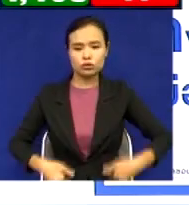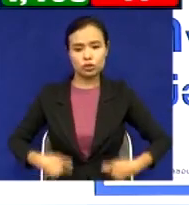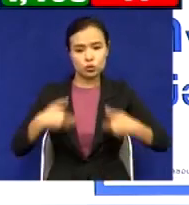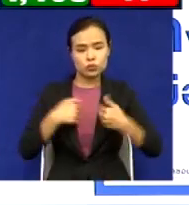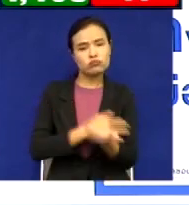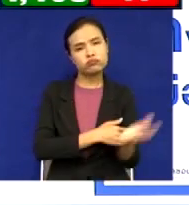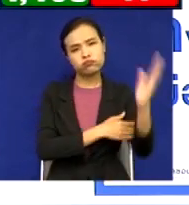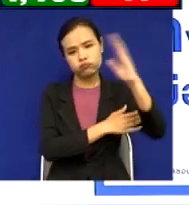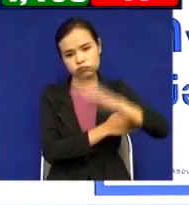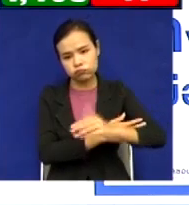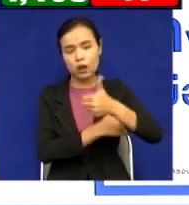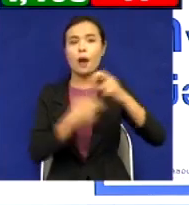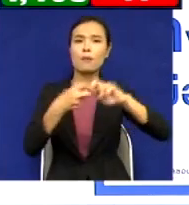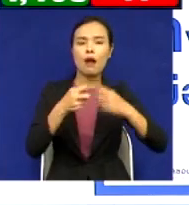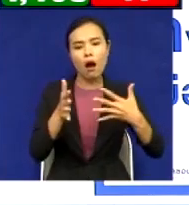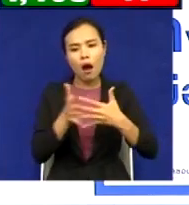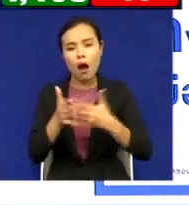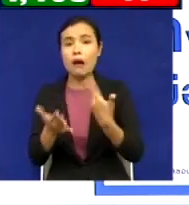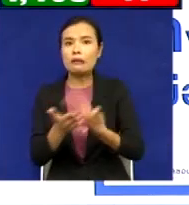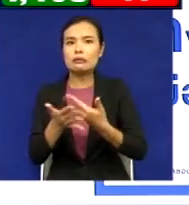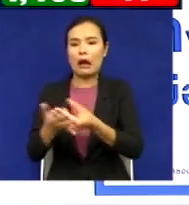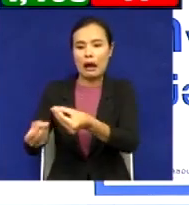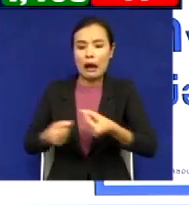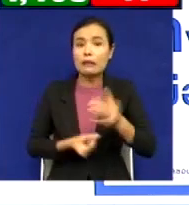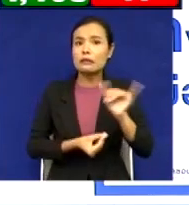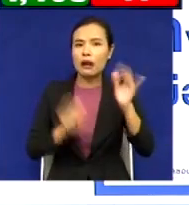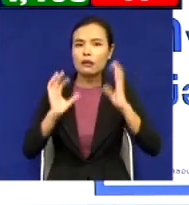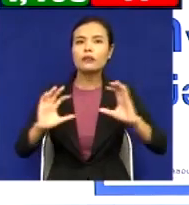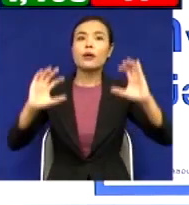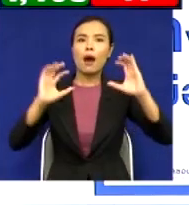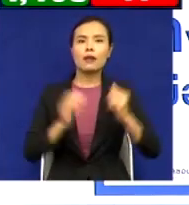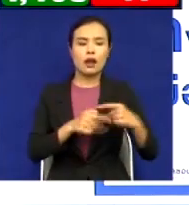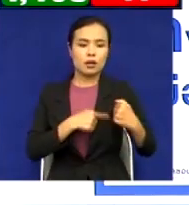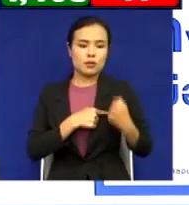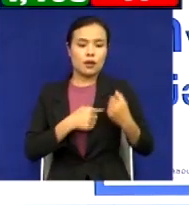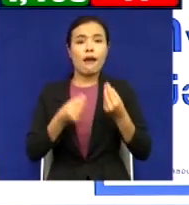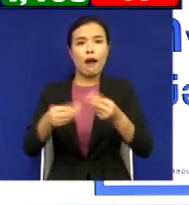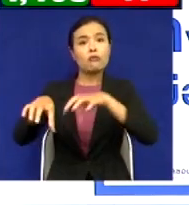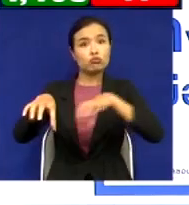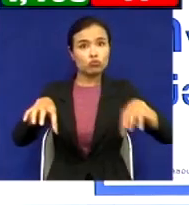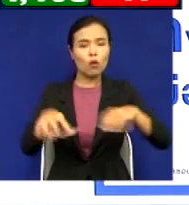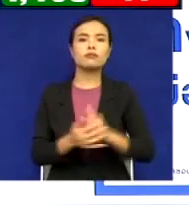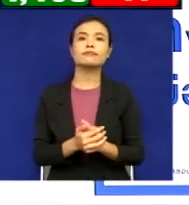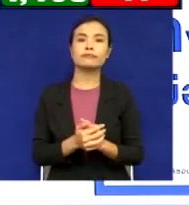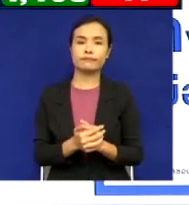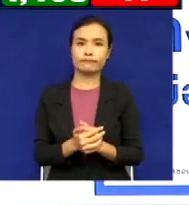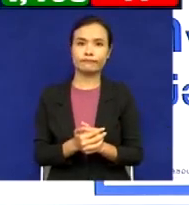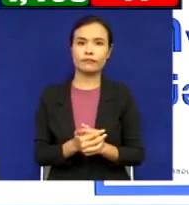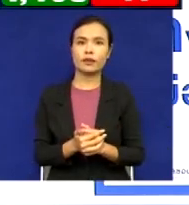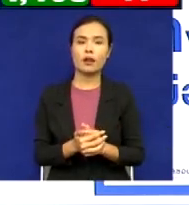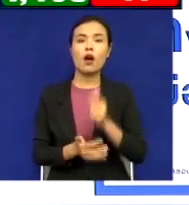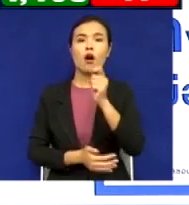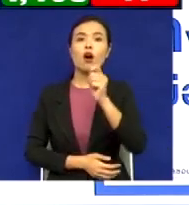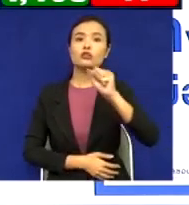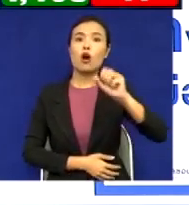ที่ประสบปัญหาก่อนที่จะได้รับเงินเยียวยาจากรัฐบาลนะครับก็ขอให้กำลังใจในทุกส่วนทั้งพี่น้องอสม.